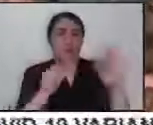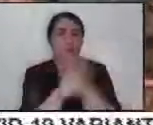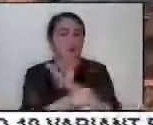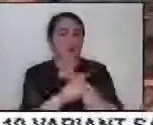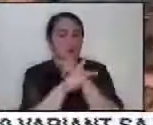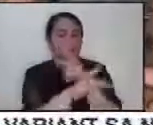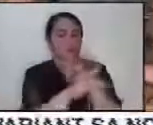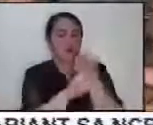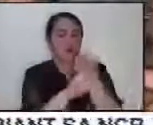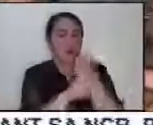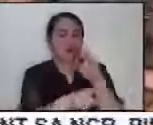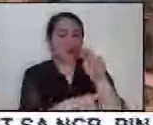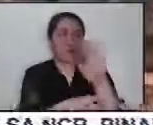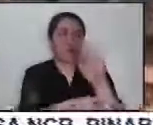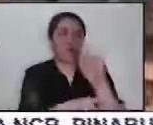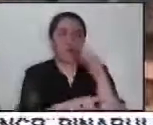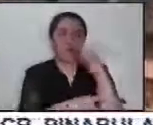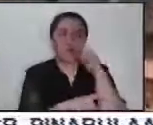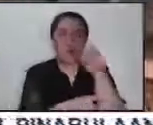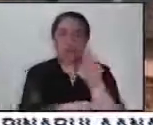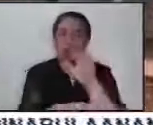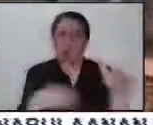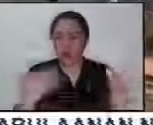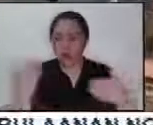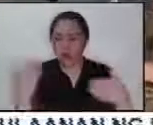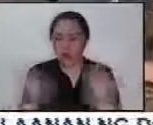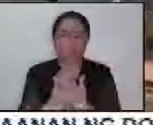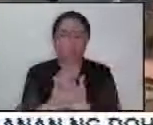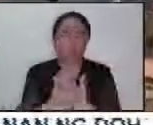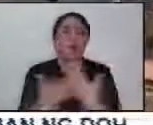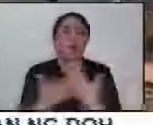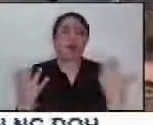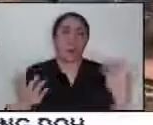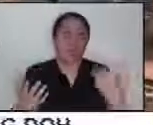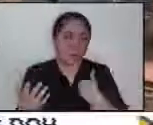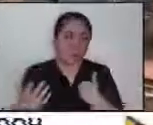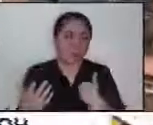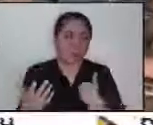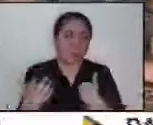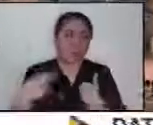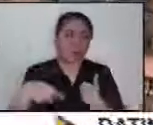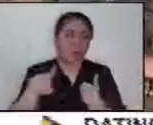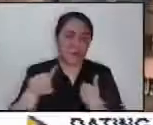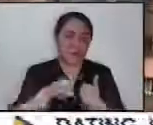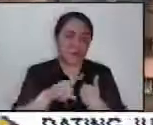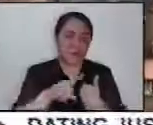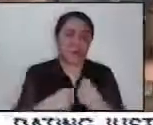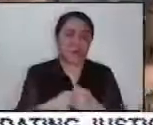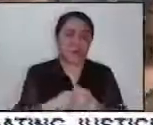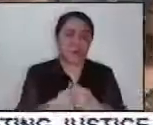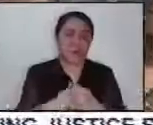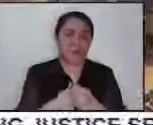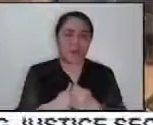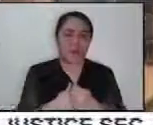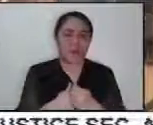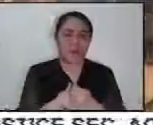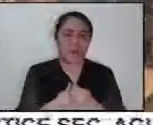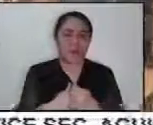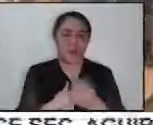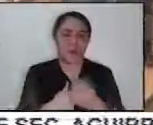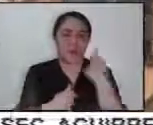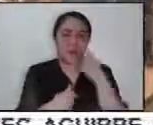encouraging results. I cannot, as of yet, divulge the results. These